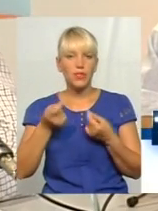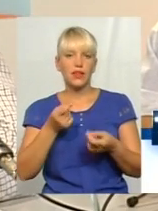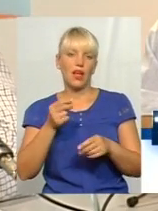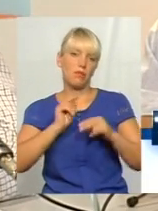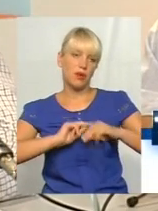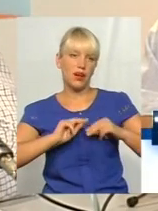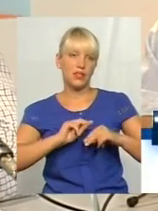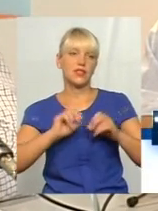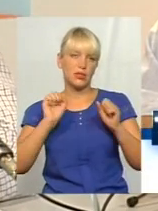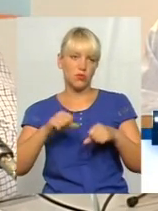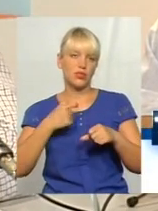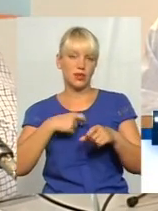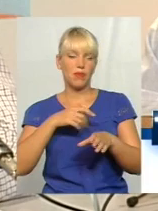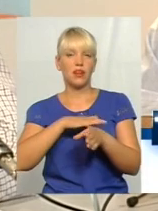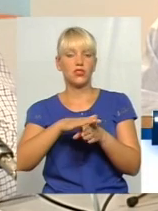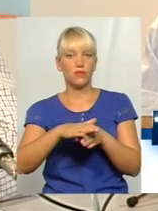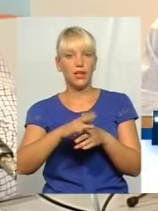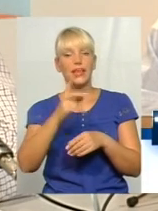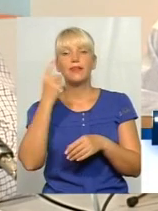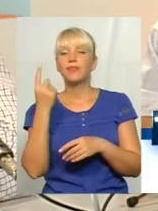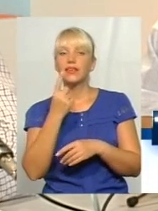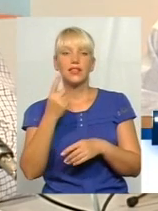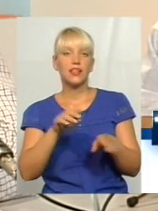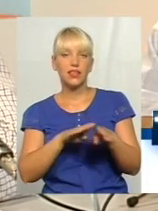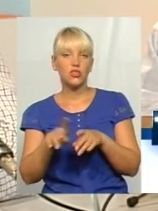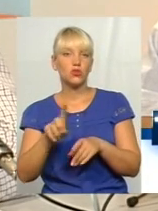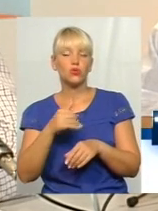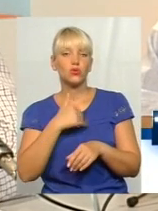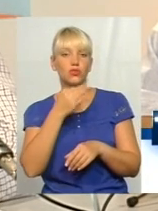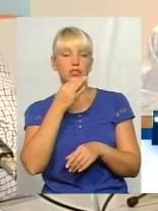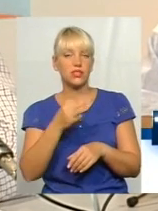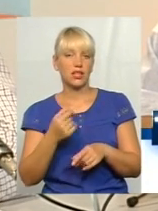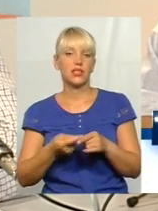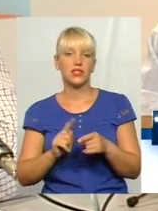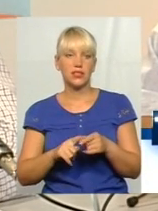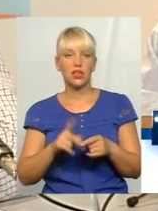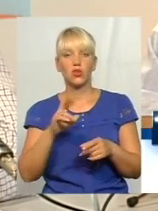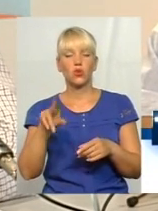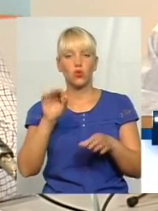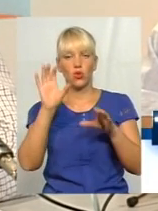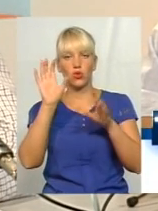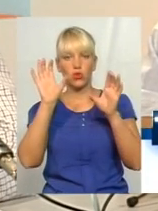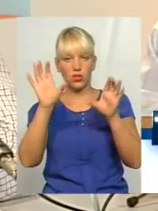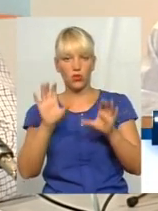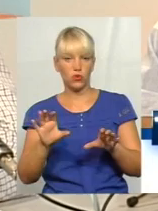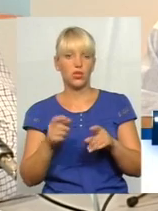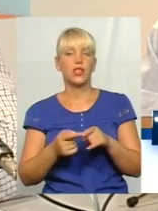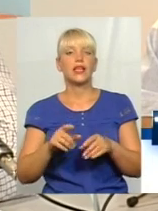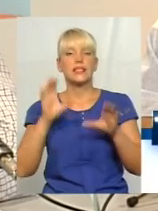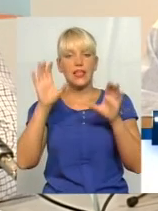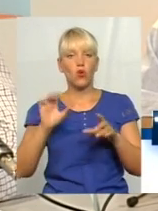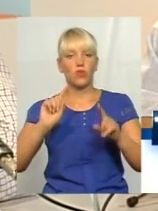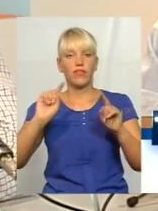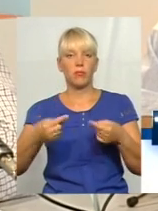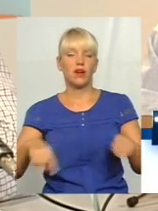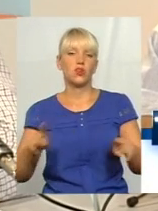зможуть себе реалізувати єдине що Хочу звернути вашу увагу знову ж таки до нормативно-правової бази законодавство вимагає щоб